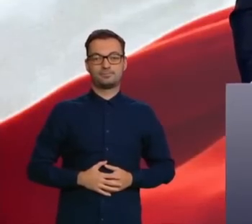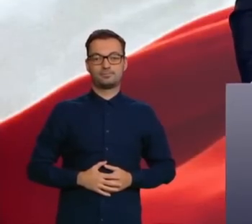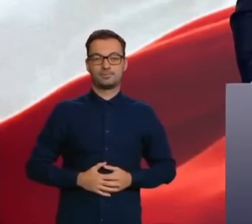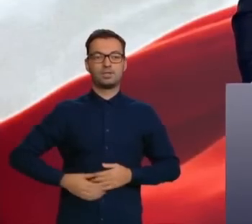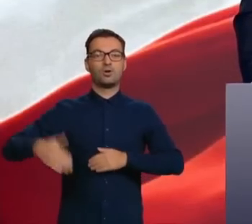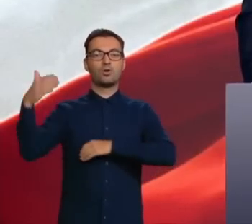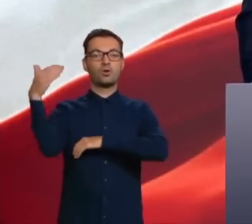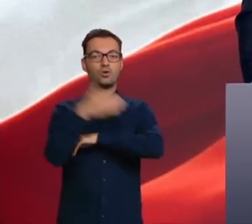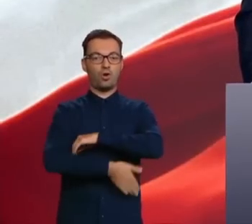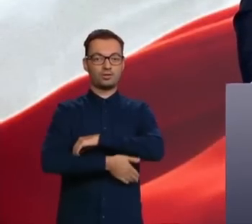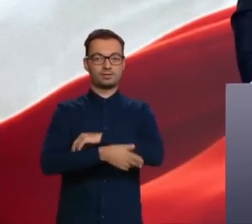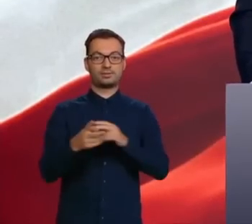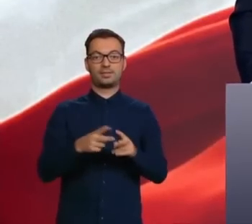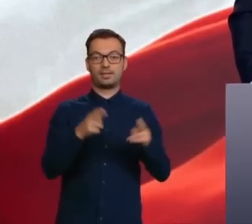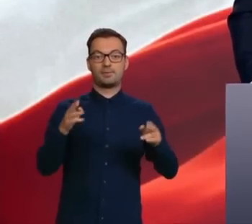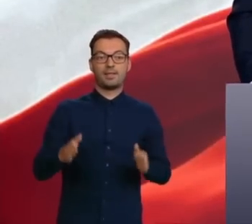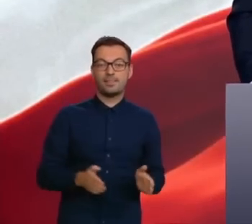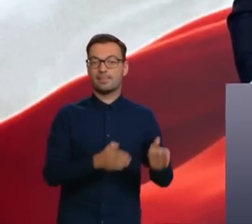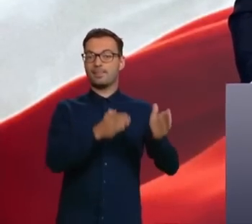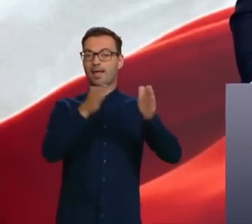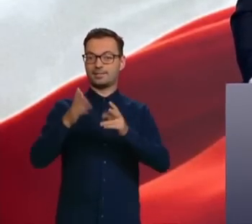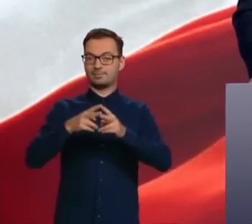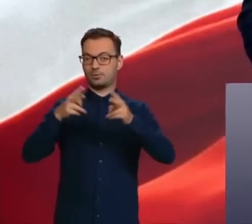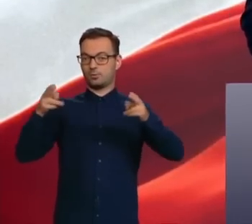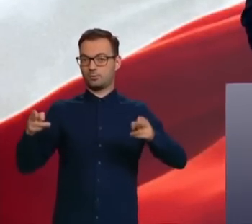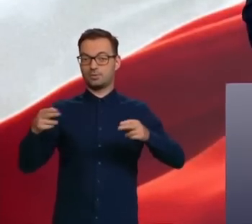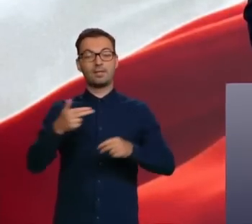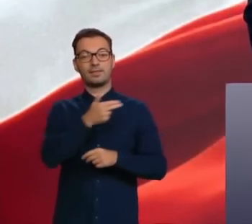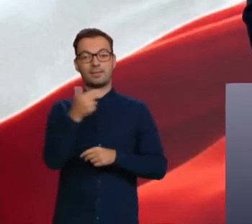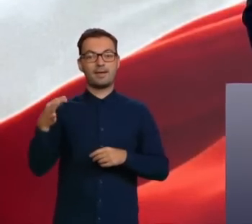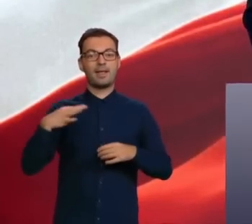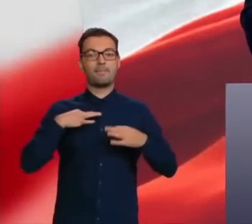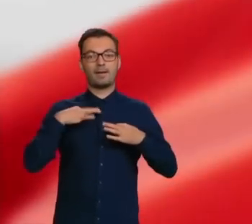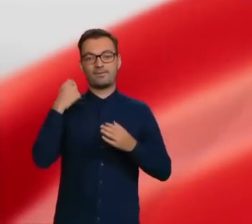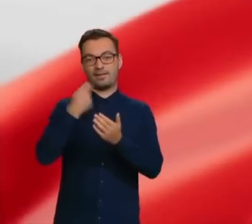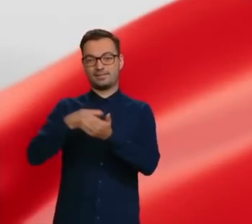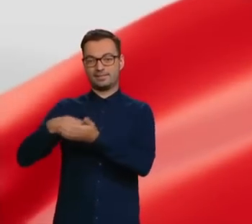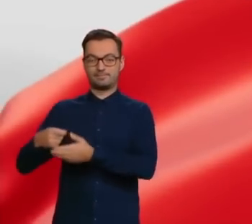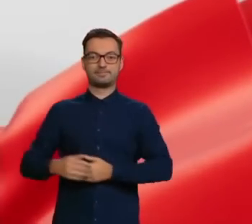Koniec rundy, przed nami kolejna runda dotycząca prywatyzacji.